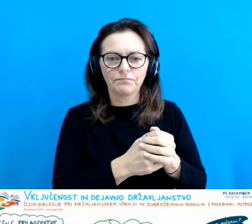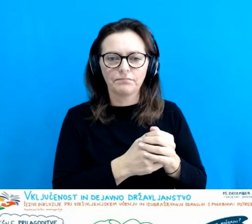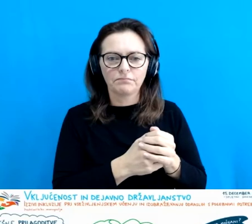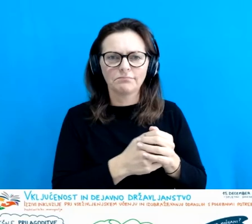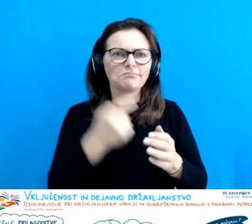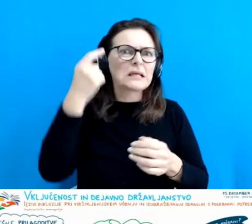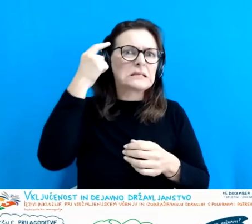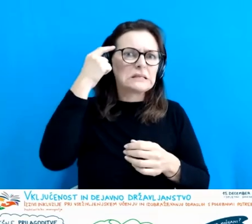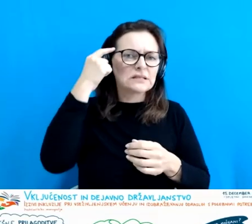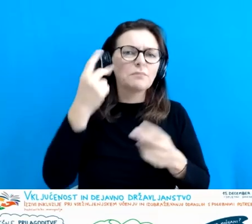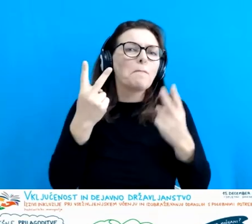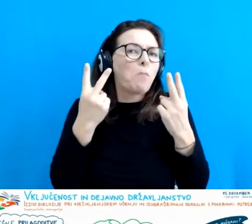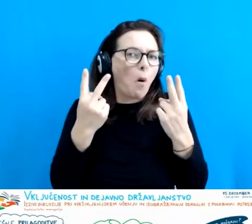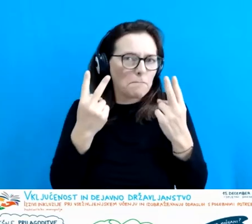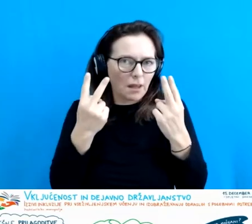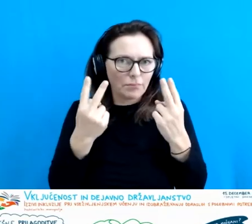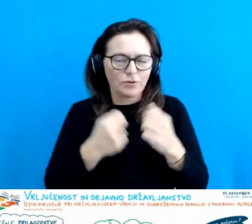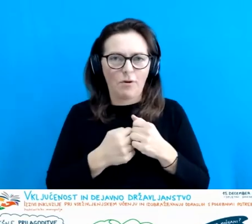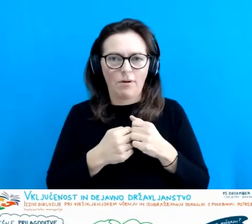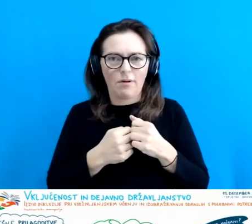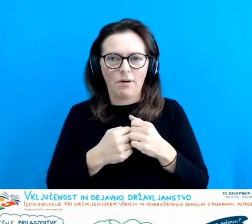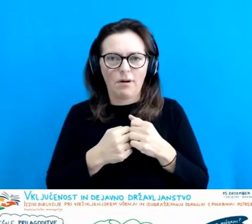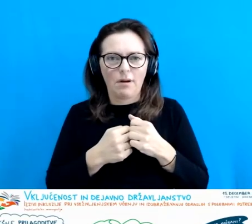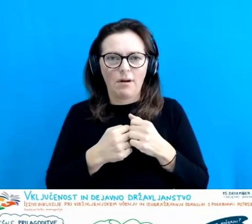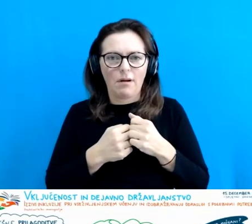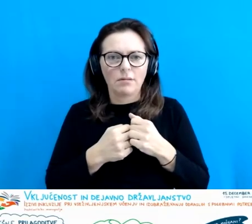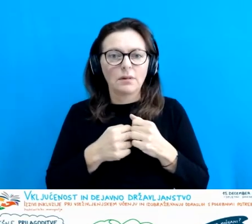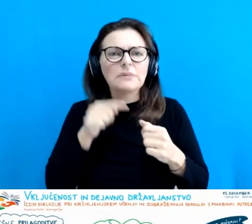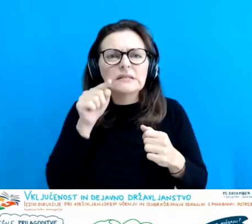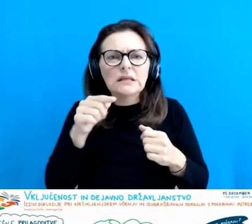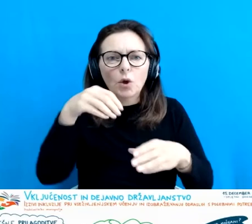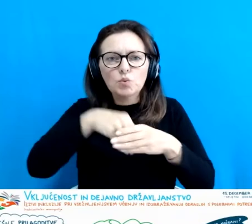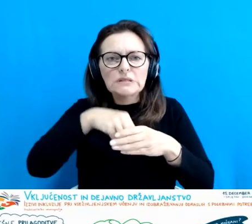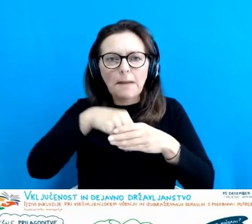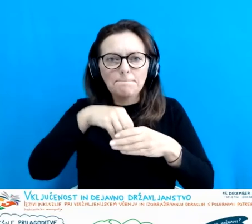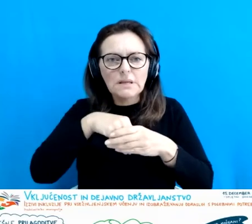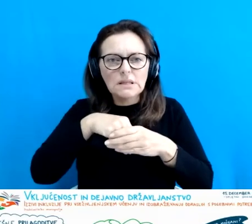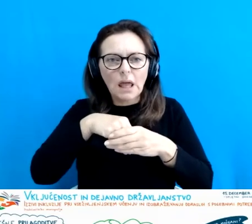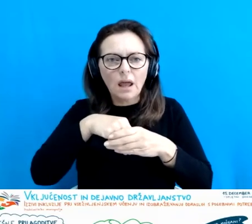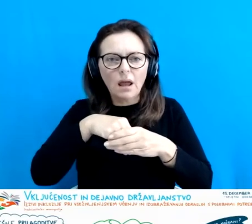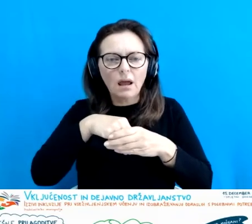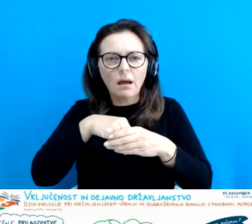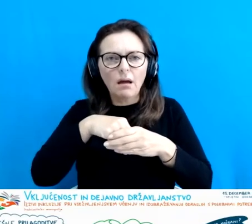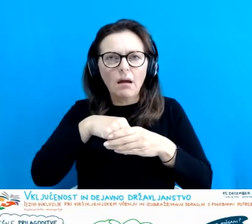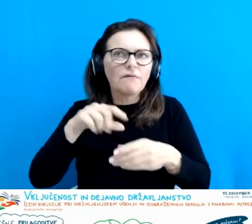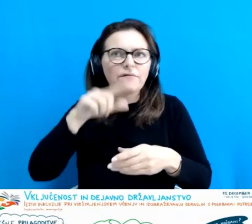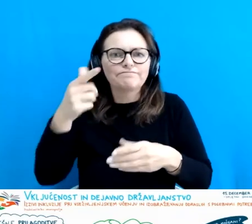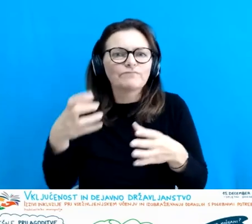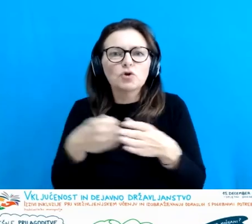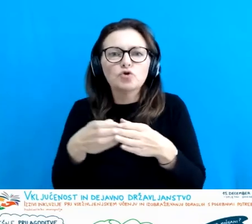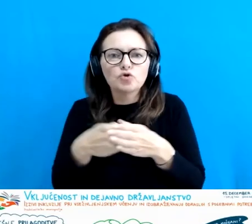zdi se mi zelo pomembno, da bi se te vsebine v družbi